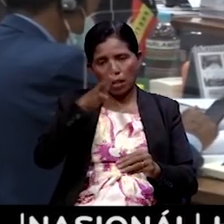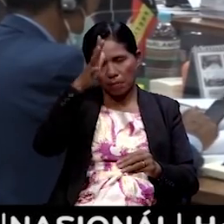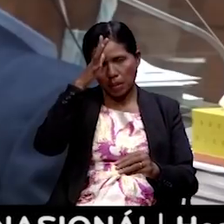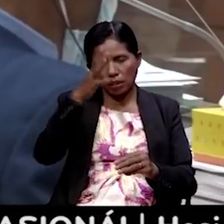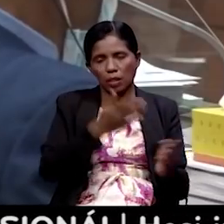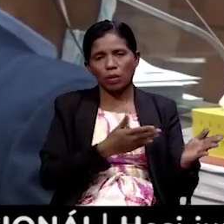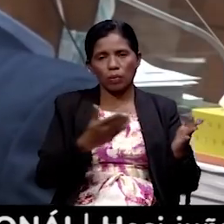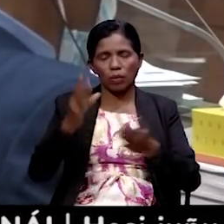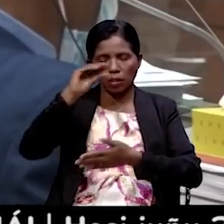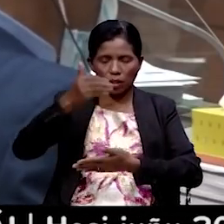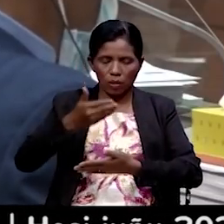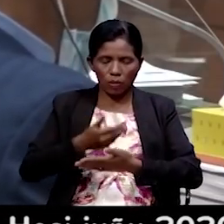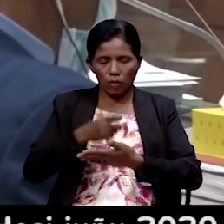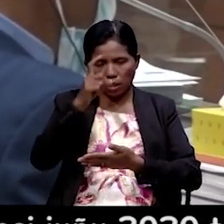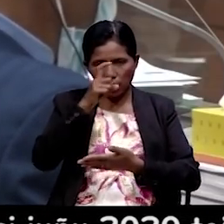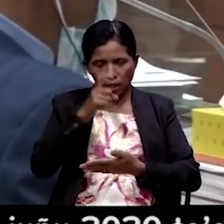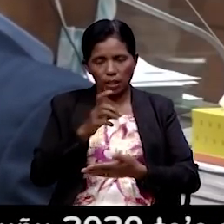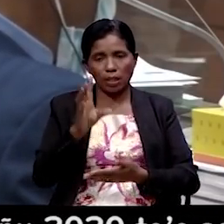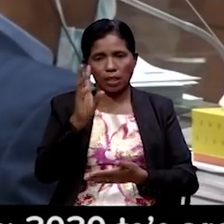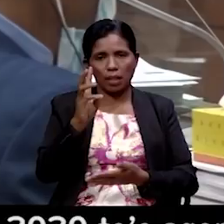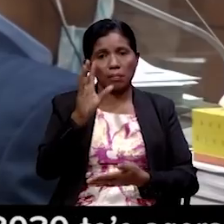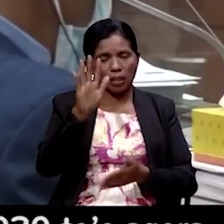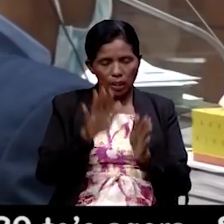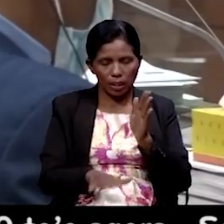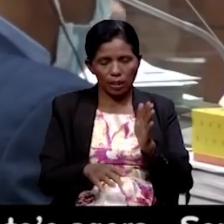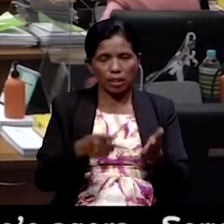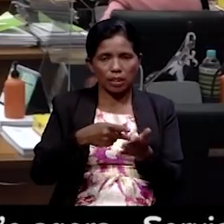tula oang ho idade tinan nen mekraik se multa